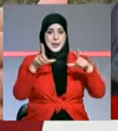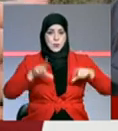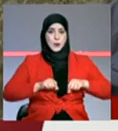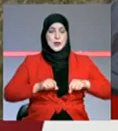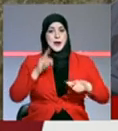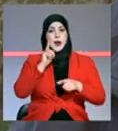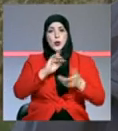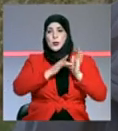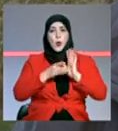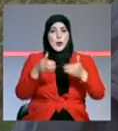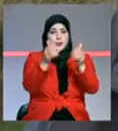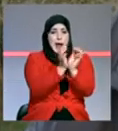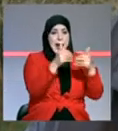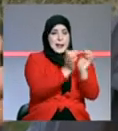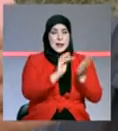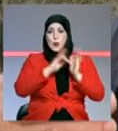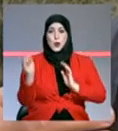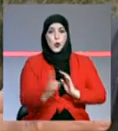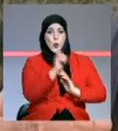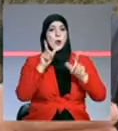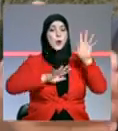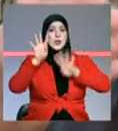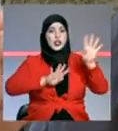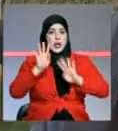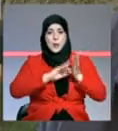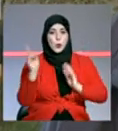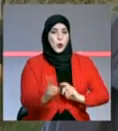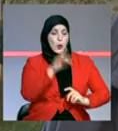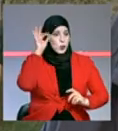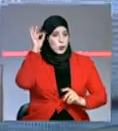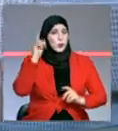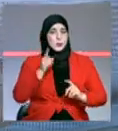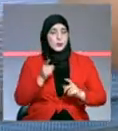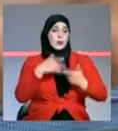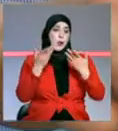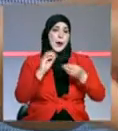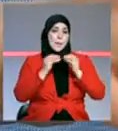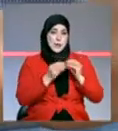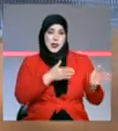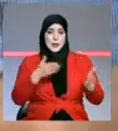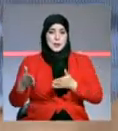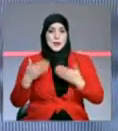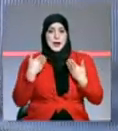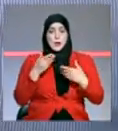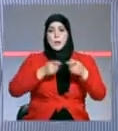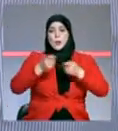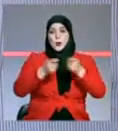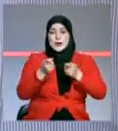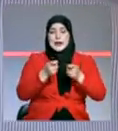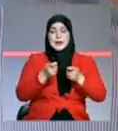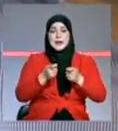اليوم كل الطبقة السياسية في وقت وعموم الشعب التونسي ومطالبه في وقت ثاني. ويحذر مدير مكتب